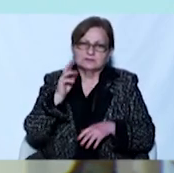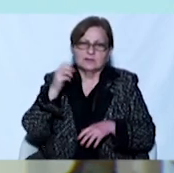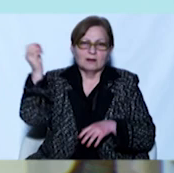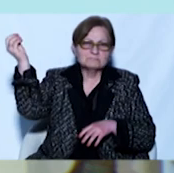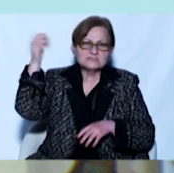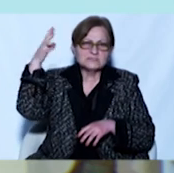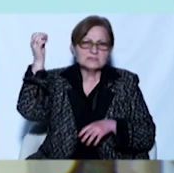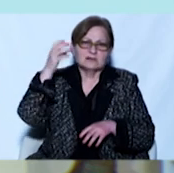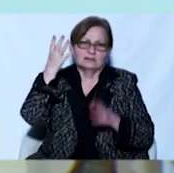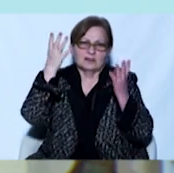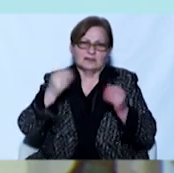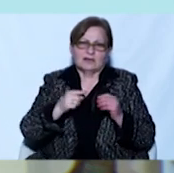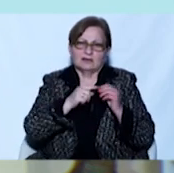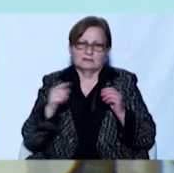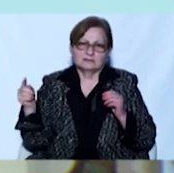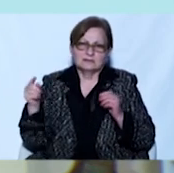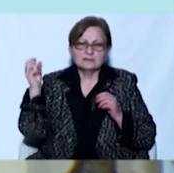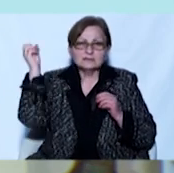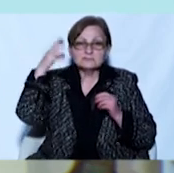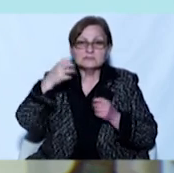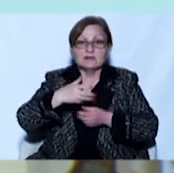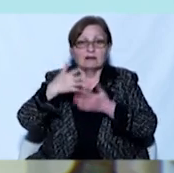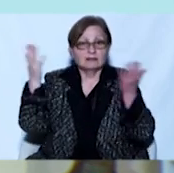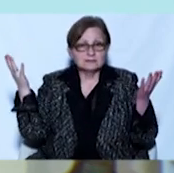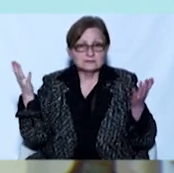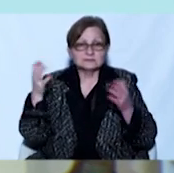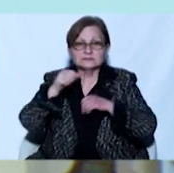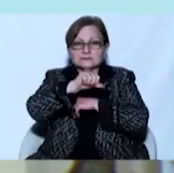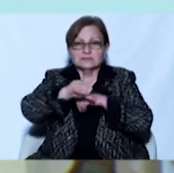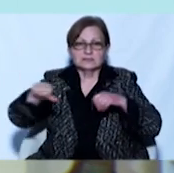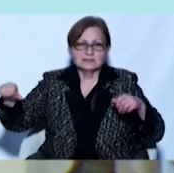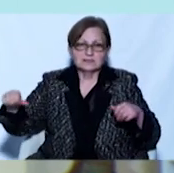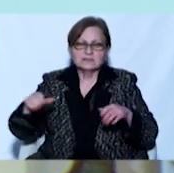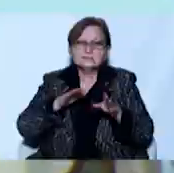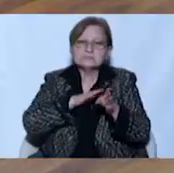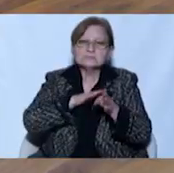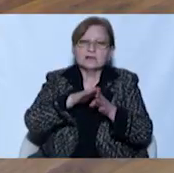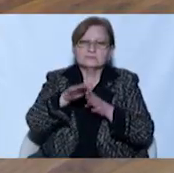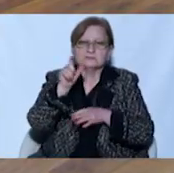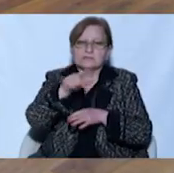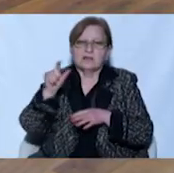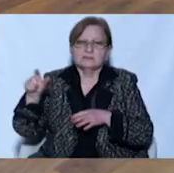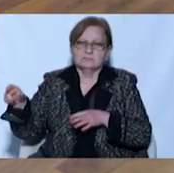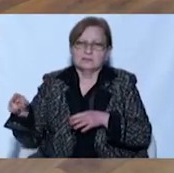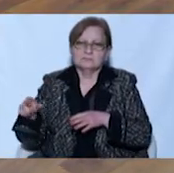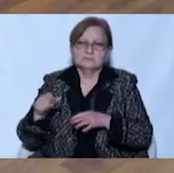მზიანი დღეები. მზე ანათებს, სანაპირო სავსეა